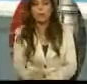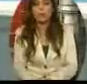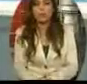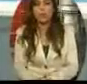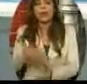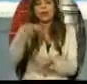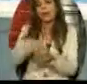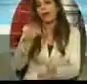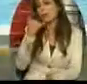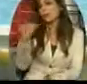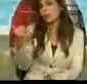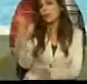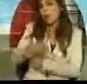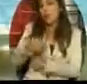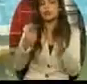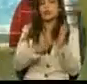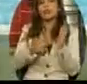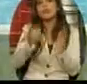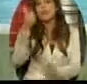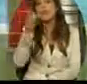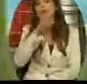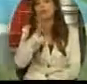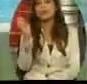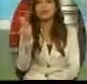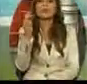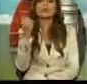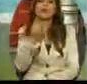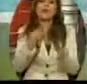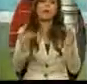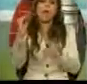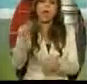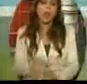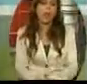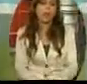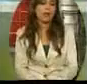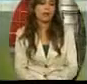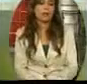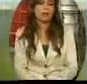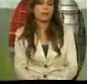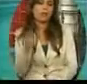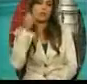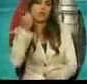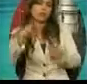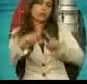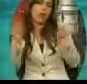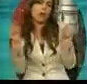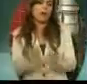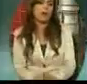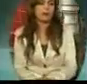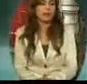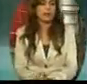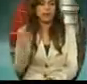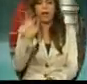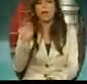במרכז ההזמנות של המלון דרשו כמעט 300 שקלים יותר. סוכנות זה משהו אחר, סוכנות בגלל שיש להם לסוכנים המלון, הם יכולים